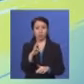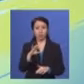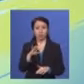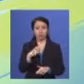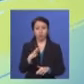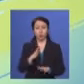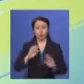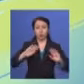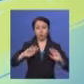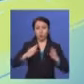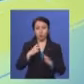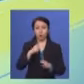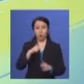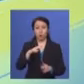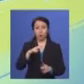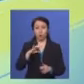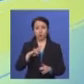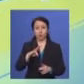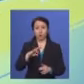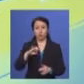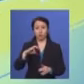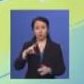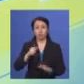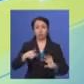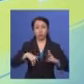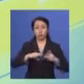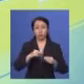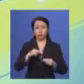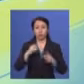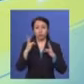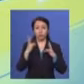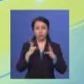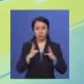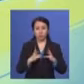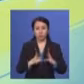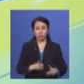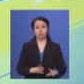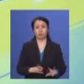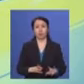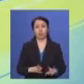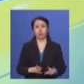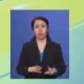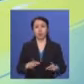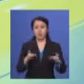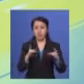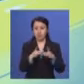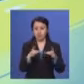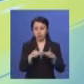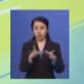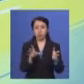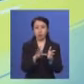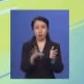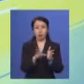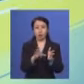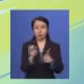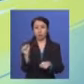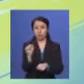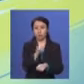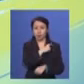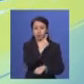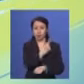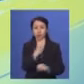Шаховское столкнулись Honda Accord и Volkswagen Jetta. В результате дорожно-транспортного происшествия из-за замыкания электрооборудования